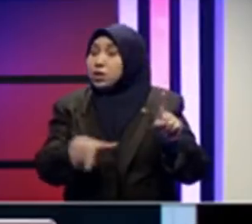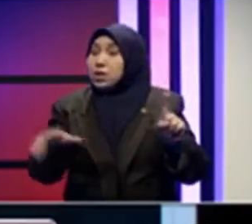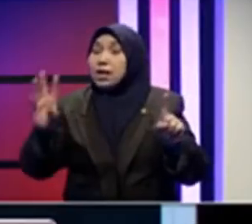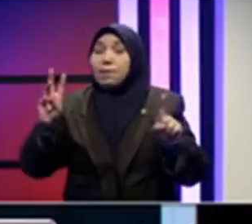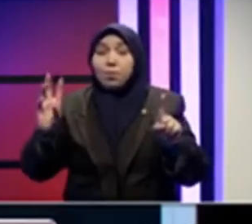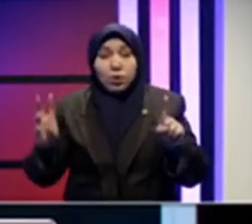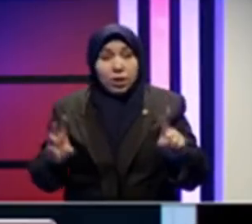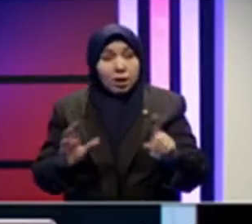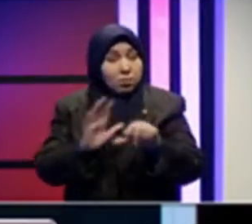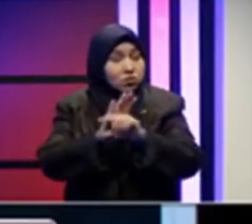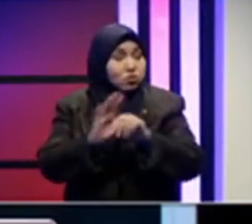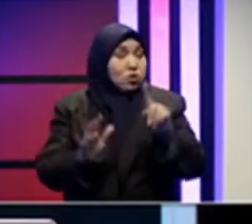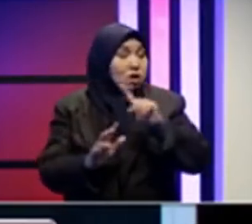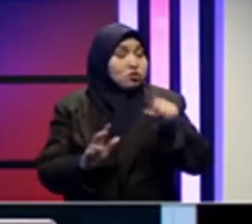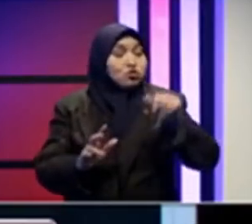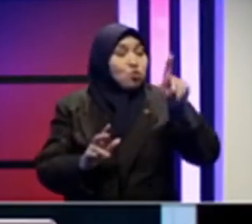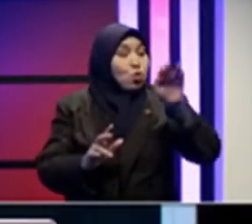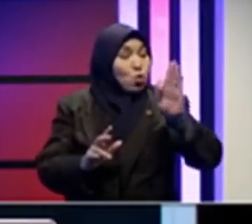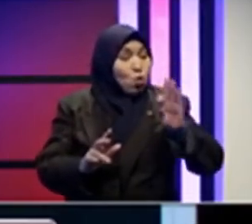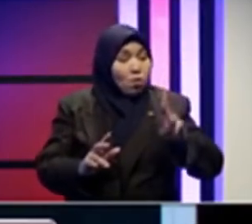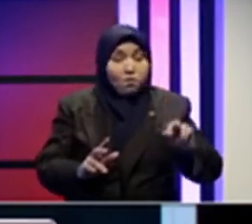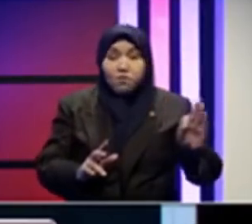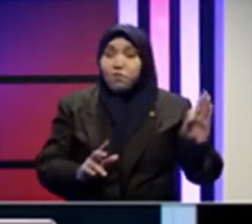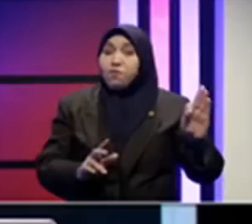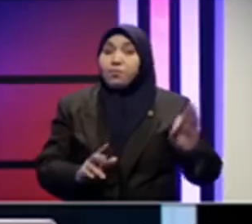66 surah Az-Zukhruf.